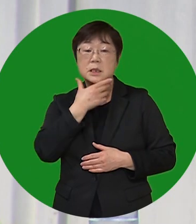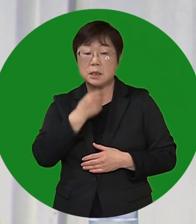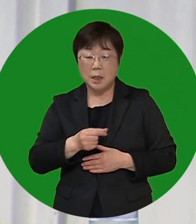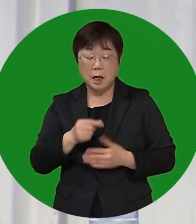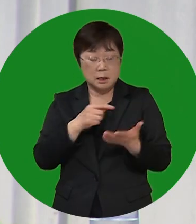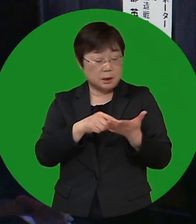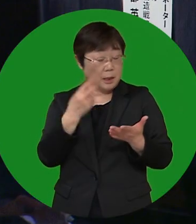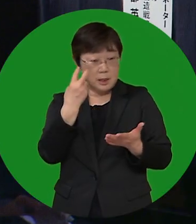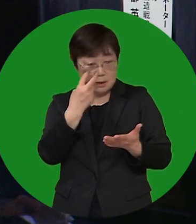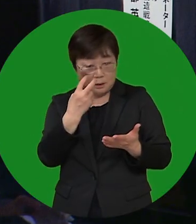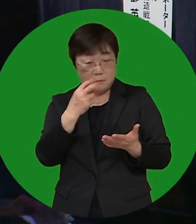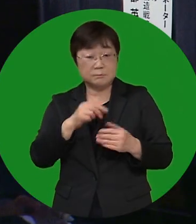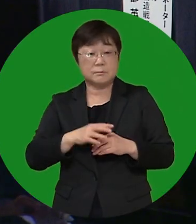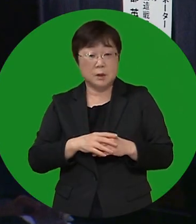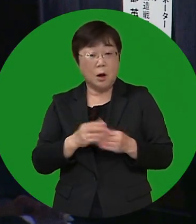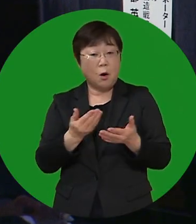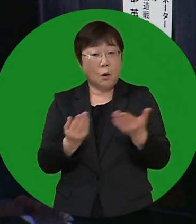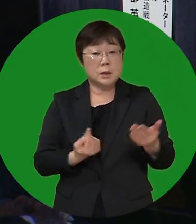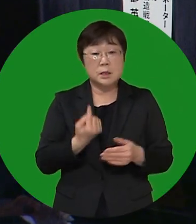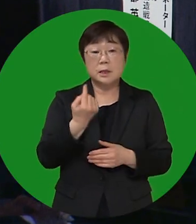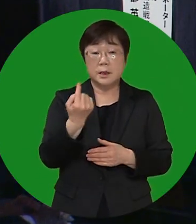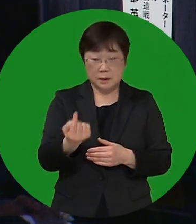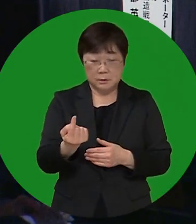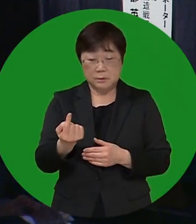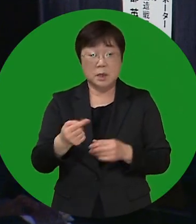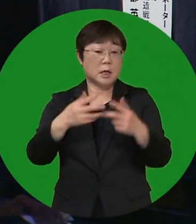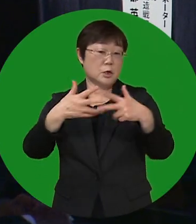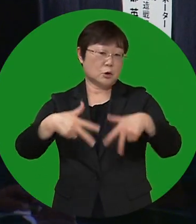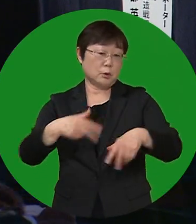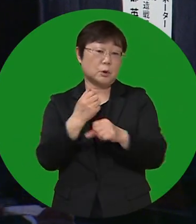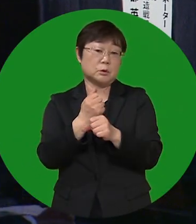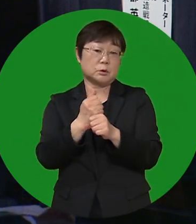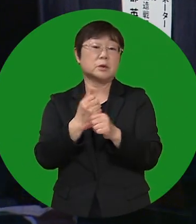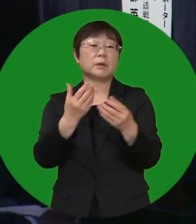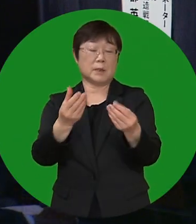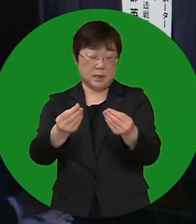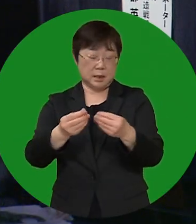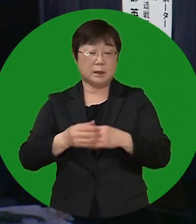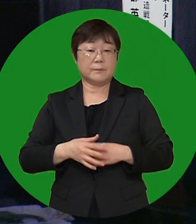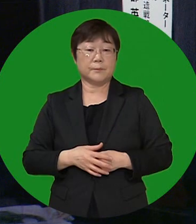スマホで検証できてお店に話を昔てもらえ